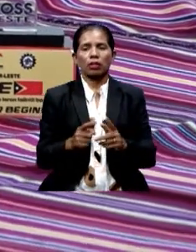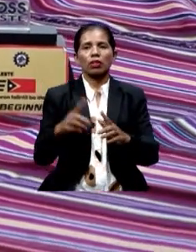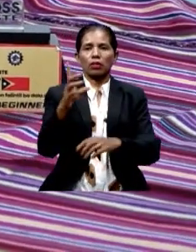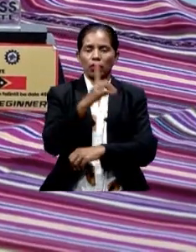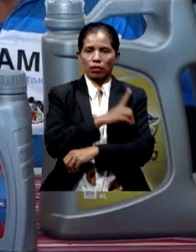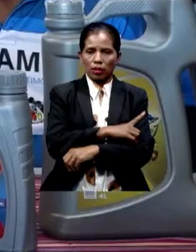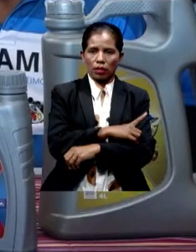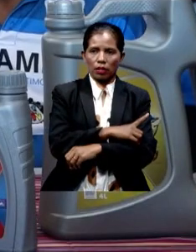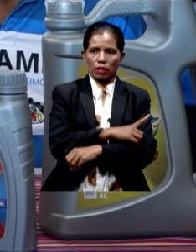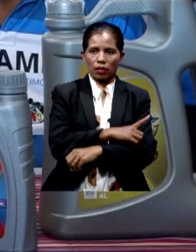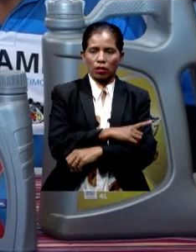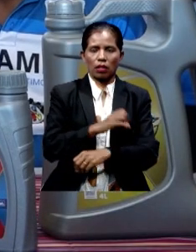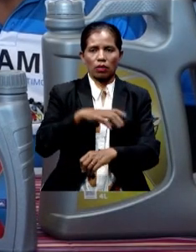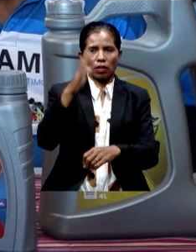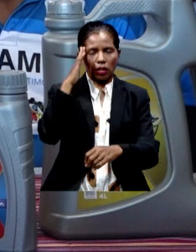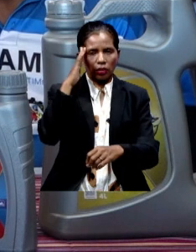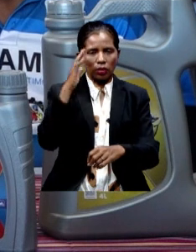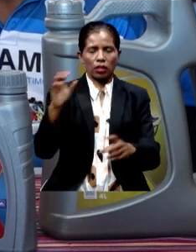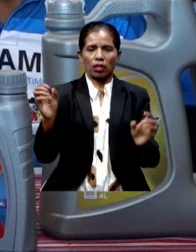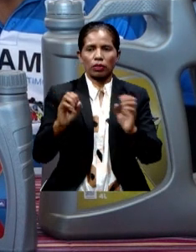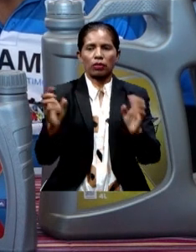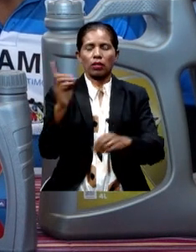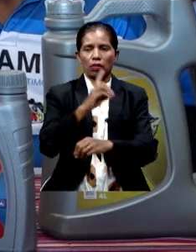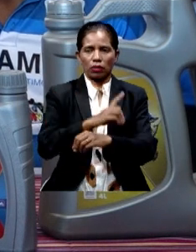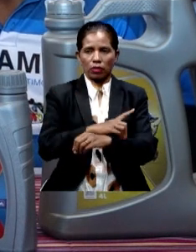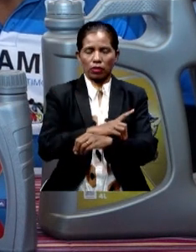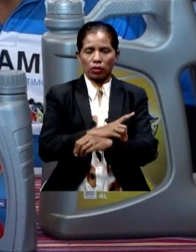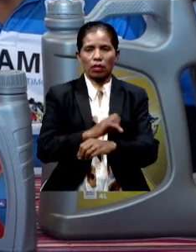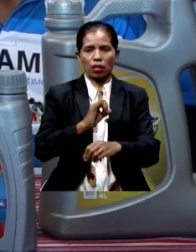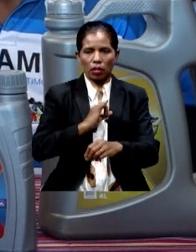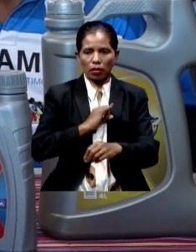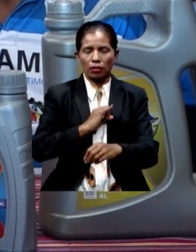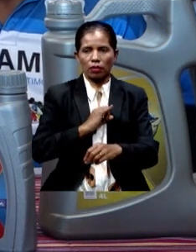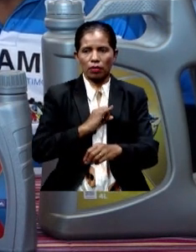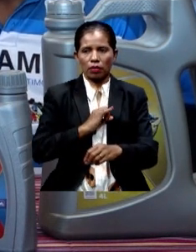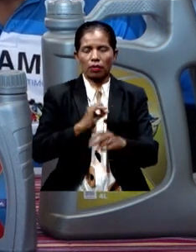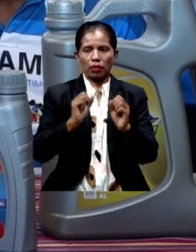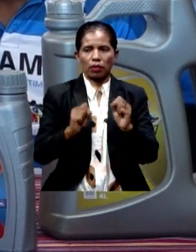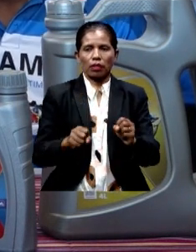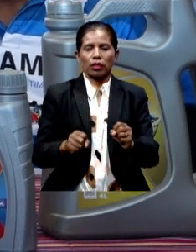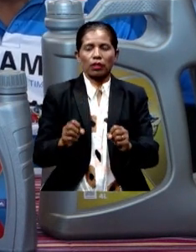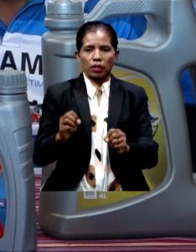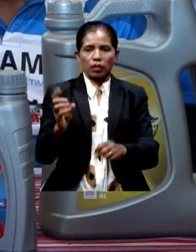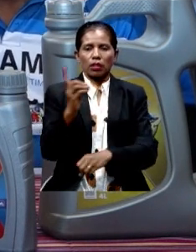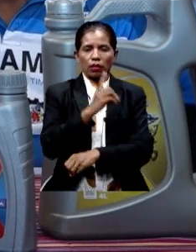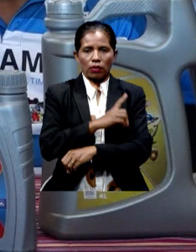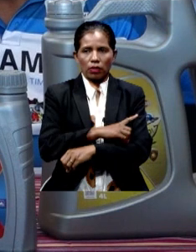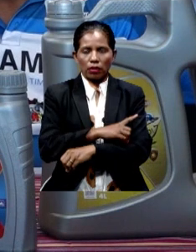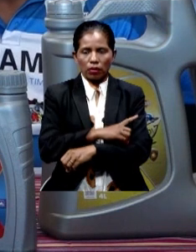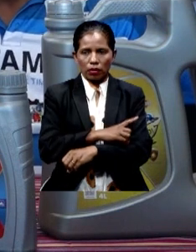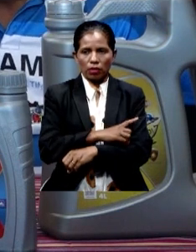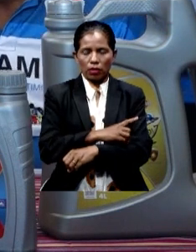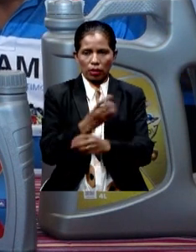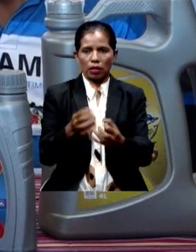saya rasa bukan hari yang kebetulan ya. Saya yakin ini merupakan suatu hari yang luar biasa,